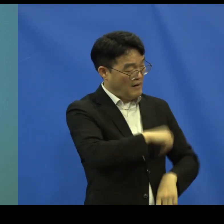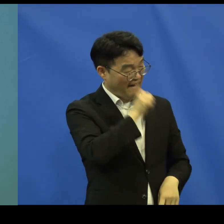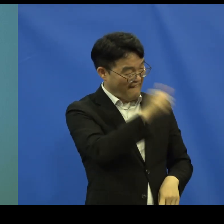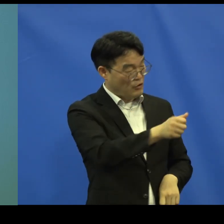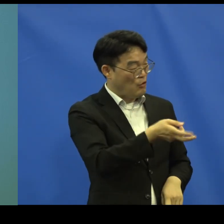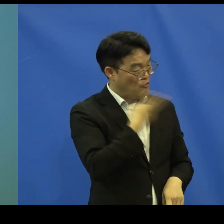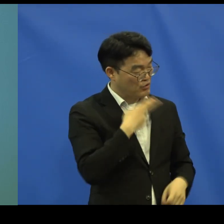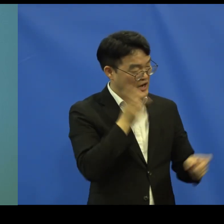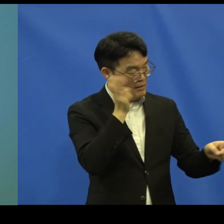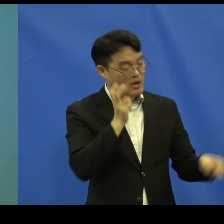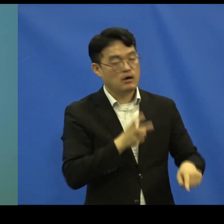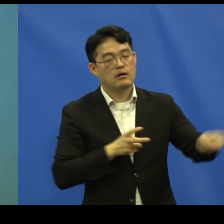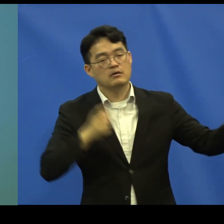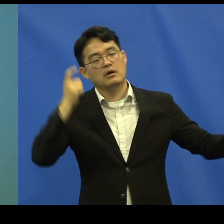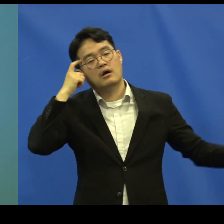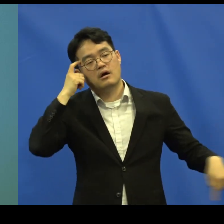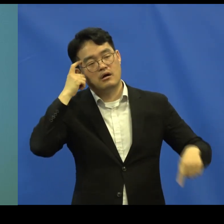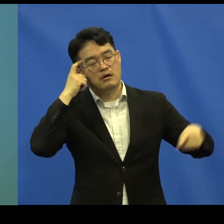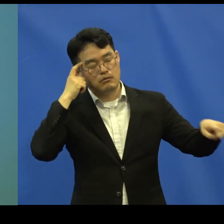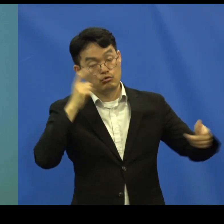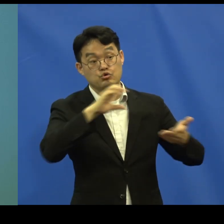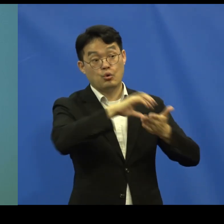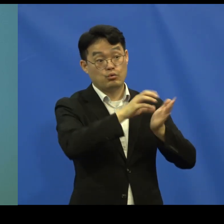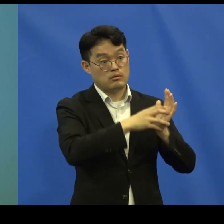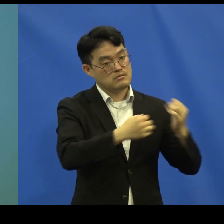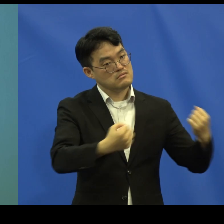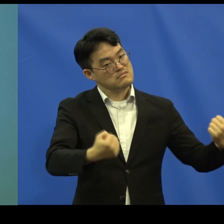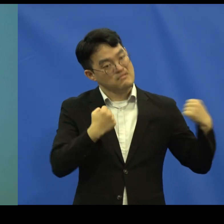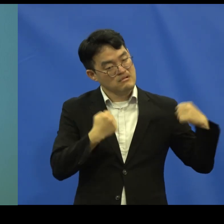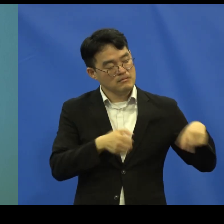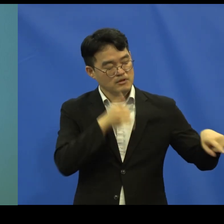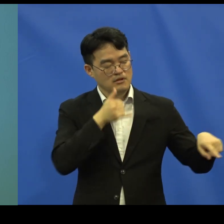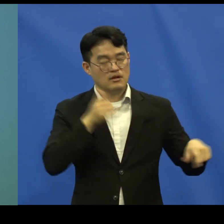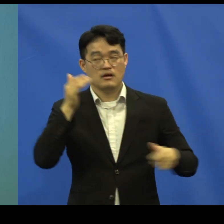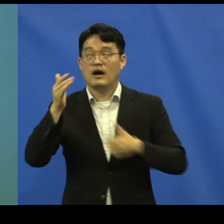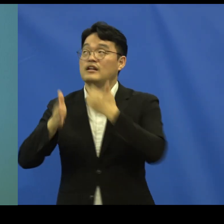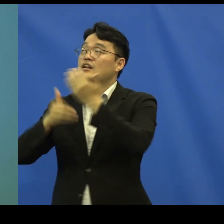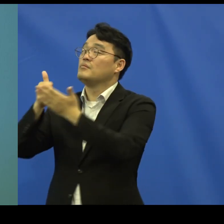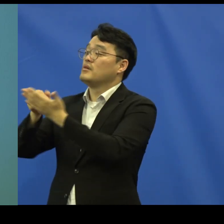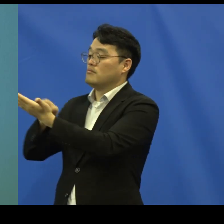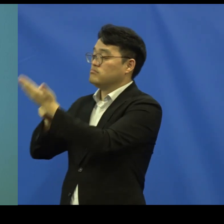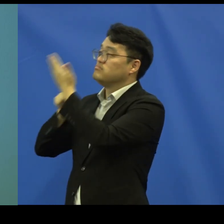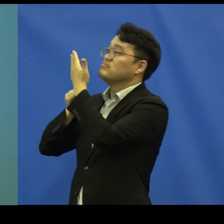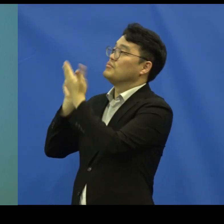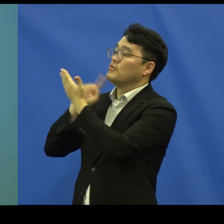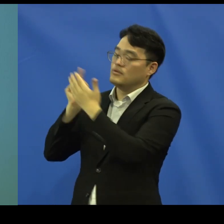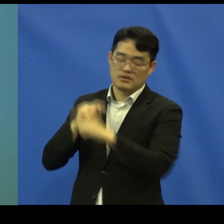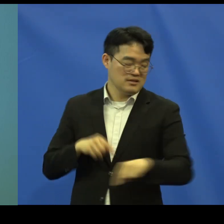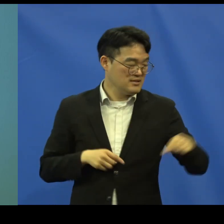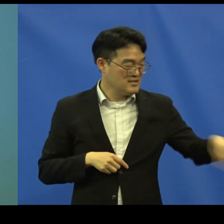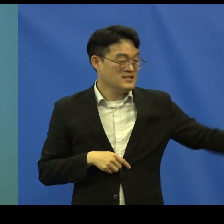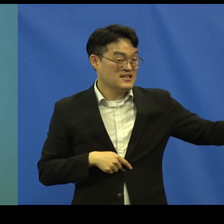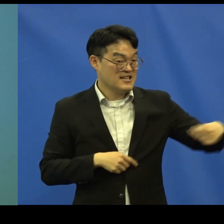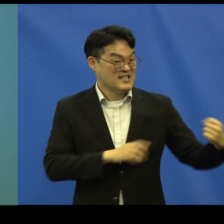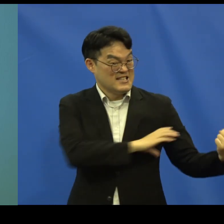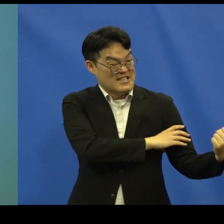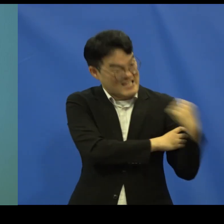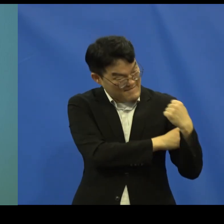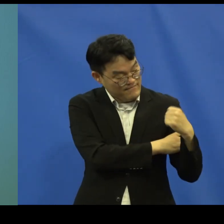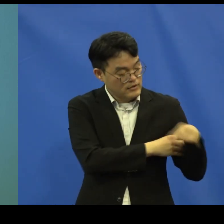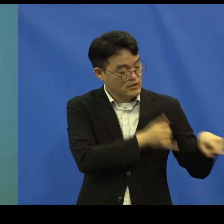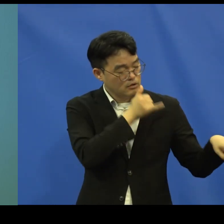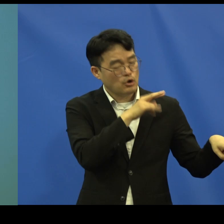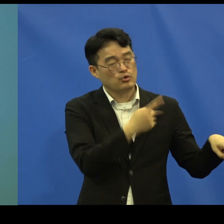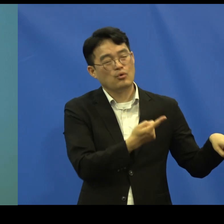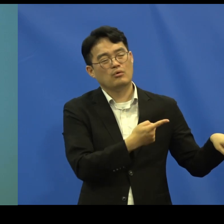하나님께서 말씀하시는 메시지는 뭡니까? 그건 다 유한한 권력들이라는 거예요. 유한하다는 거예요. 유한하. 아무리 대단한 권력이 있어도 유한하게, 그